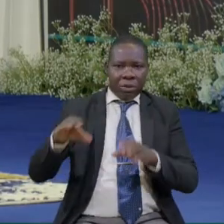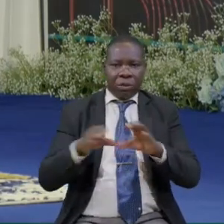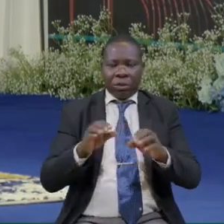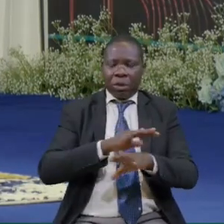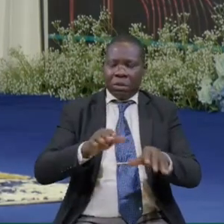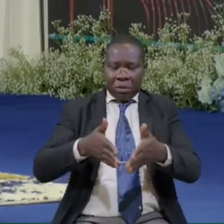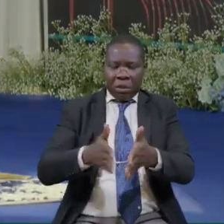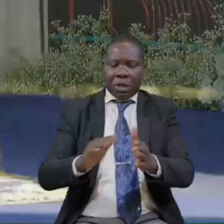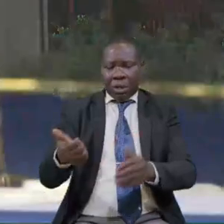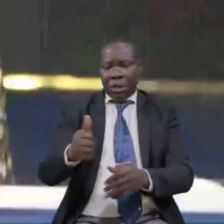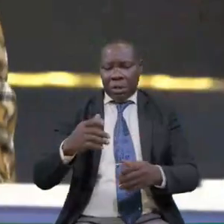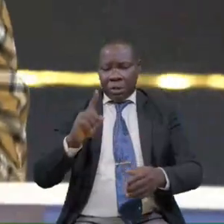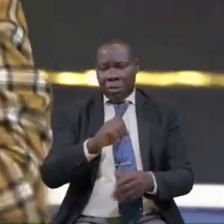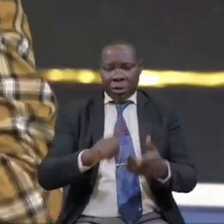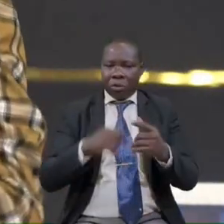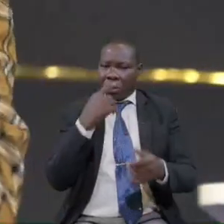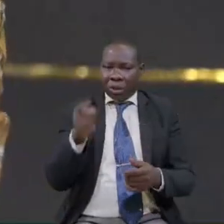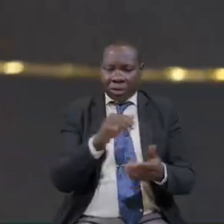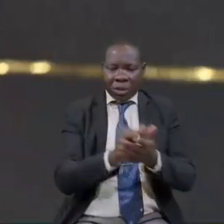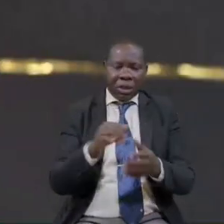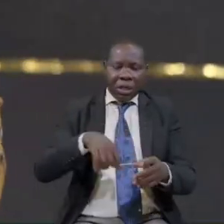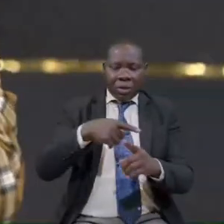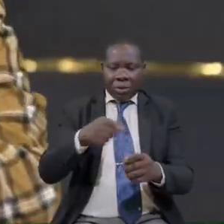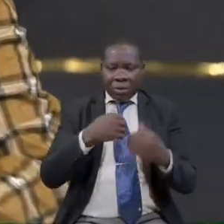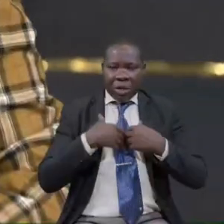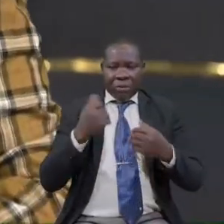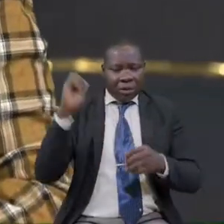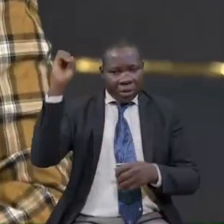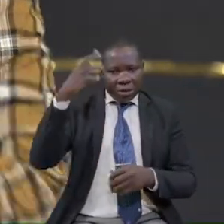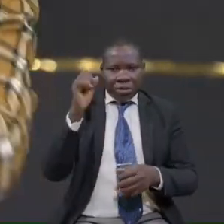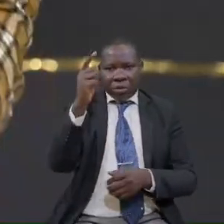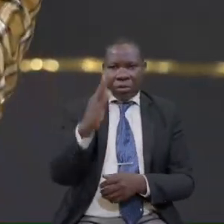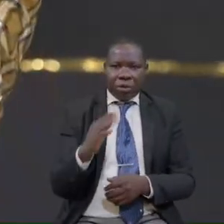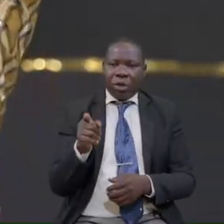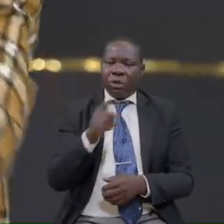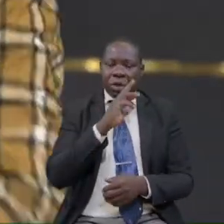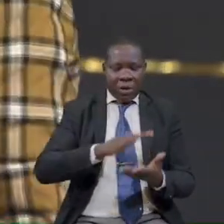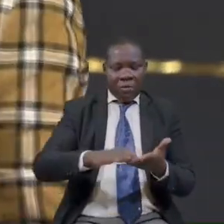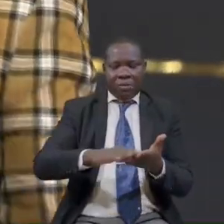permettez à personne de vous dire que tu as la grâce de Dieu, que tu es pardonné,